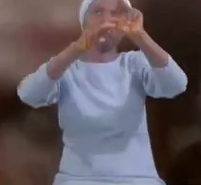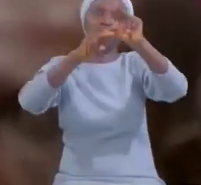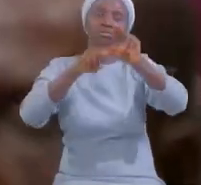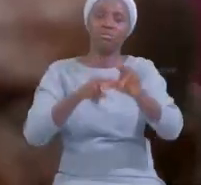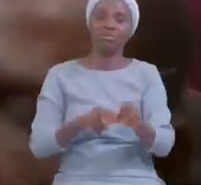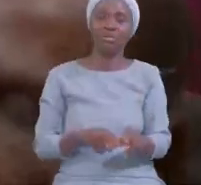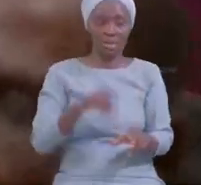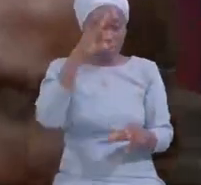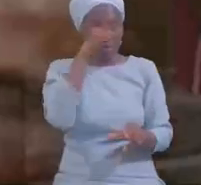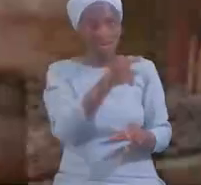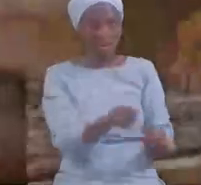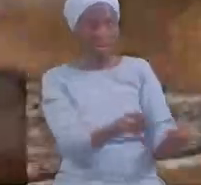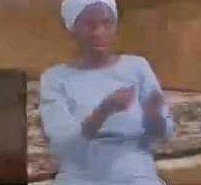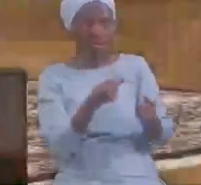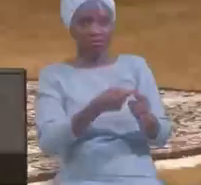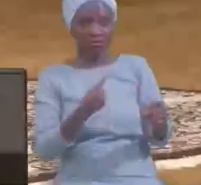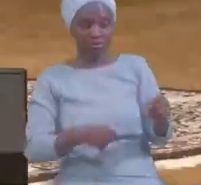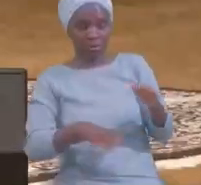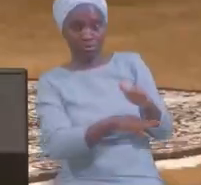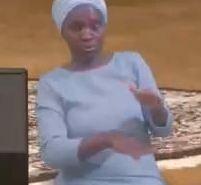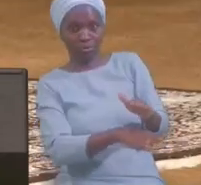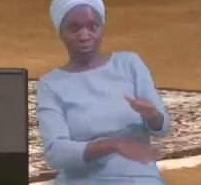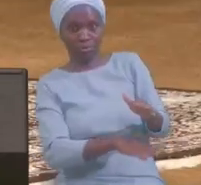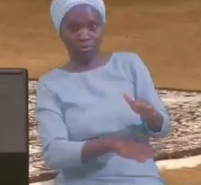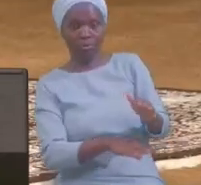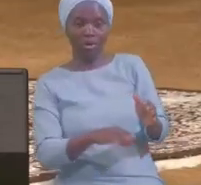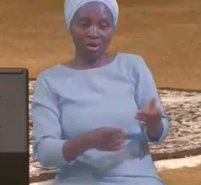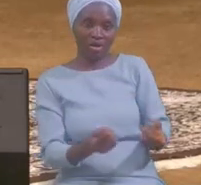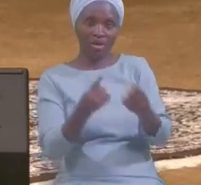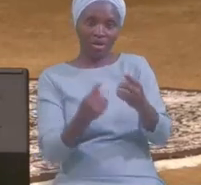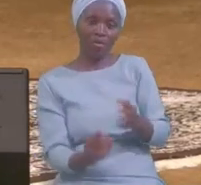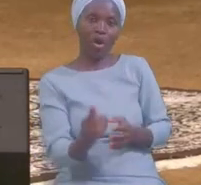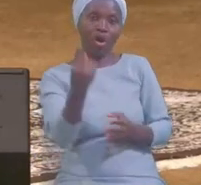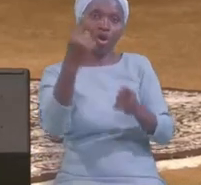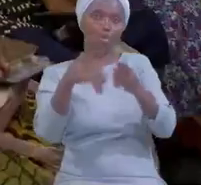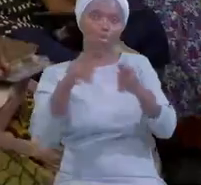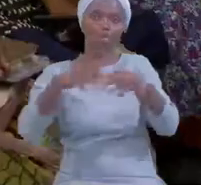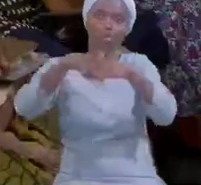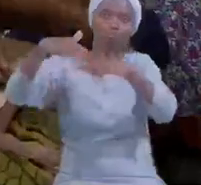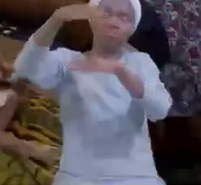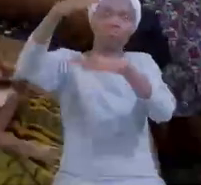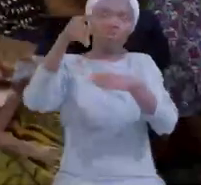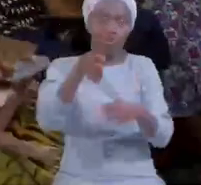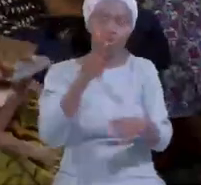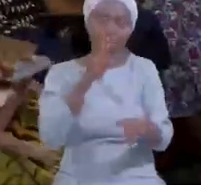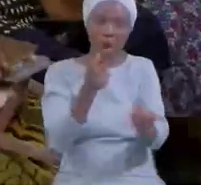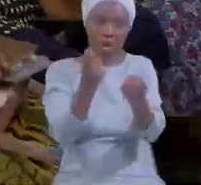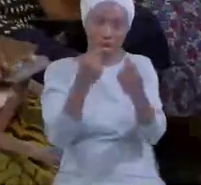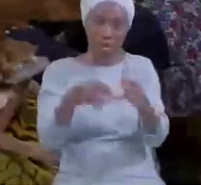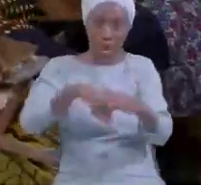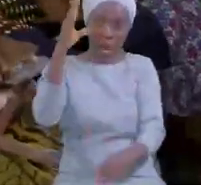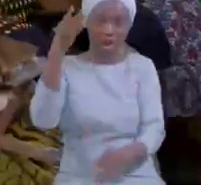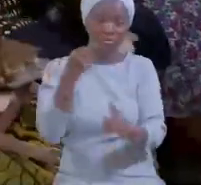fond et pour être au sommet. Vous allez sortir du fond et